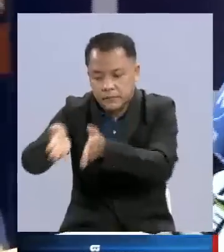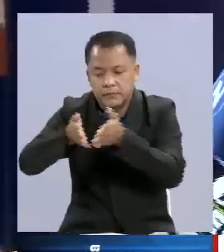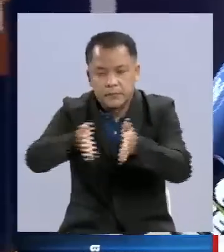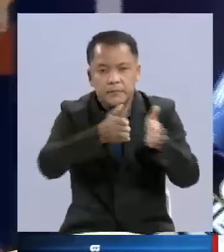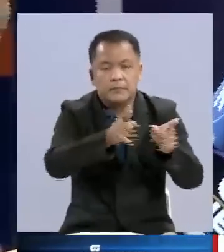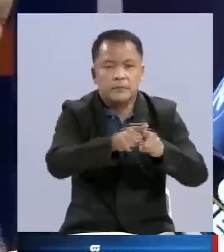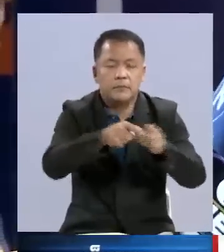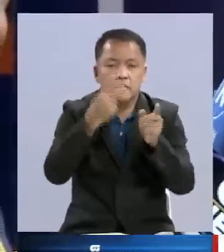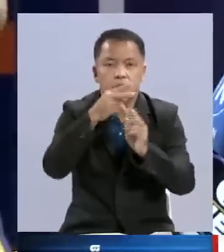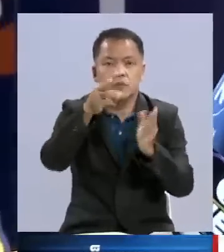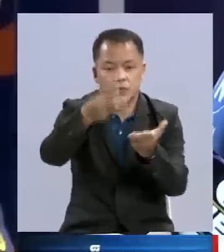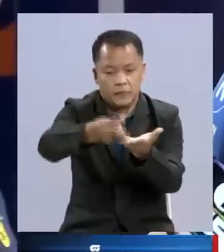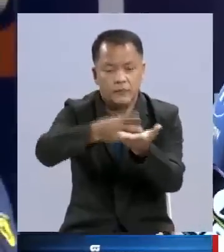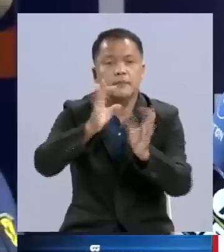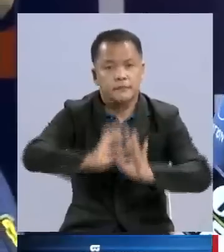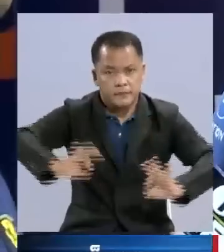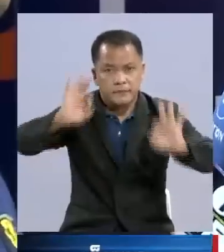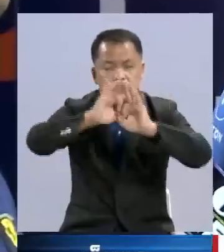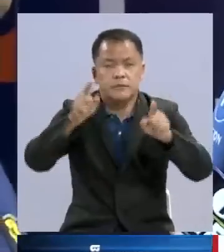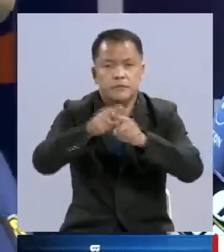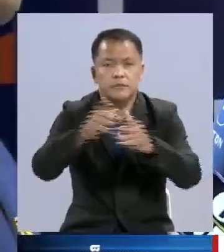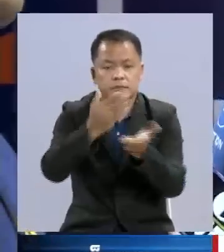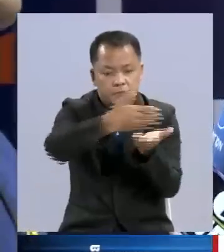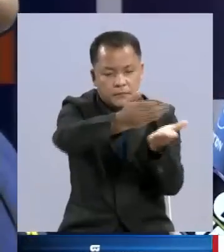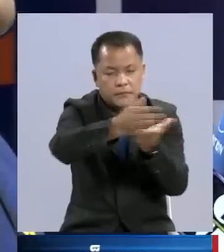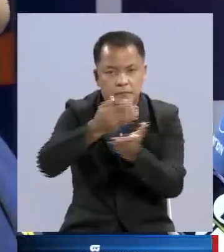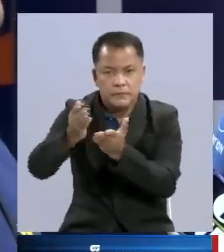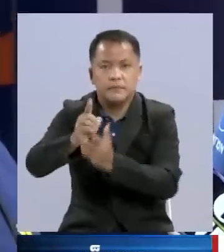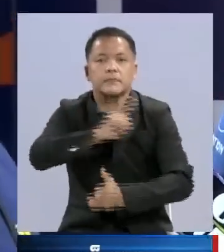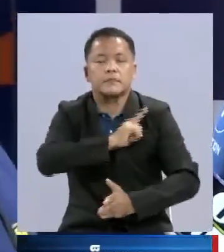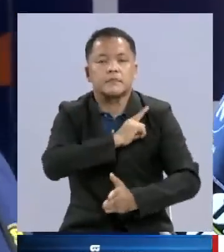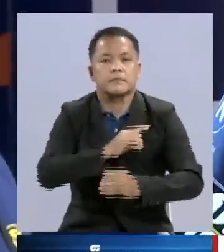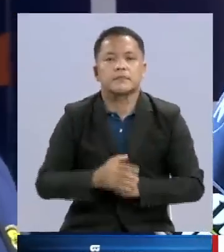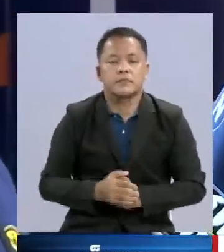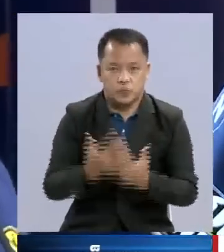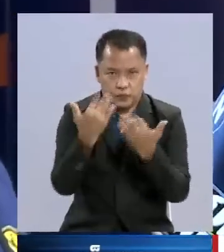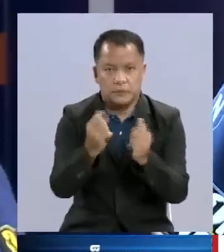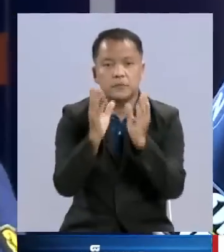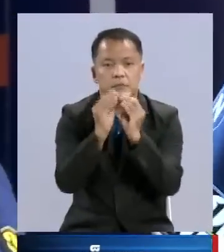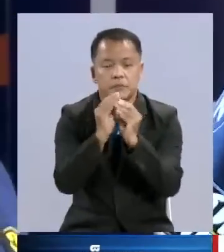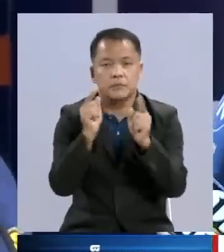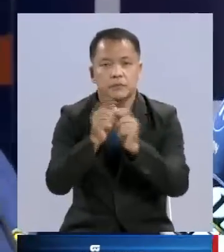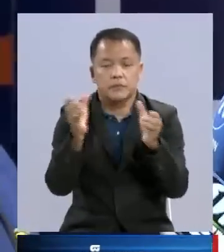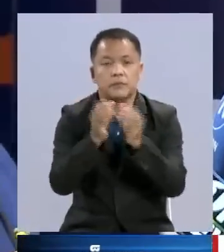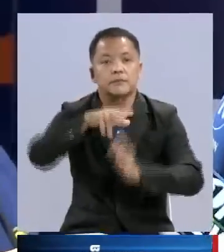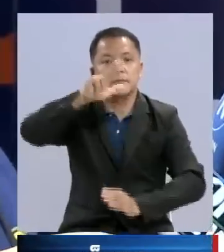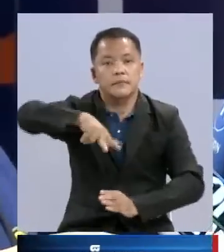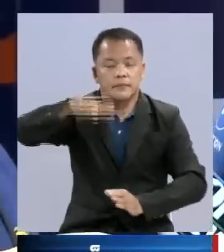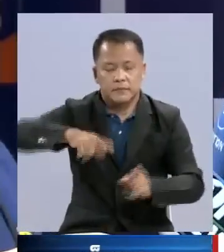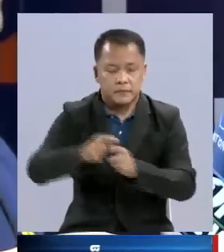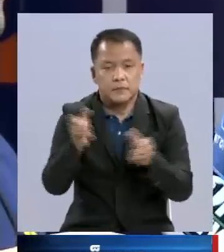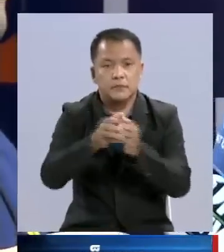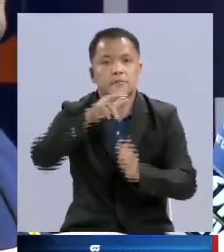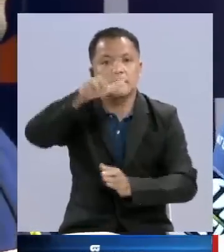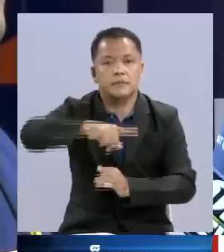มการก็จะไปดูวาระสำคัญแล้วก็ประเมินถึงเรื่องของการแบ่งงานต่างๆกันด้วย วันนี้ประชุมกันที่พรรคเพื่อไทยซึ่งพรร